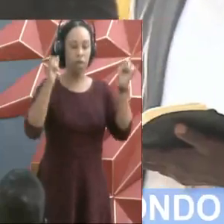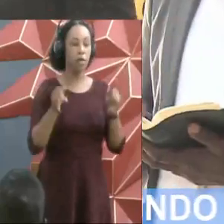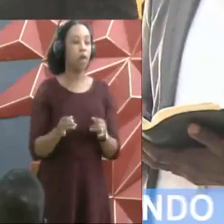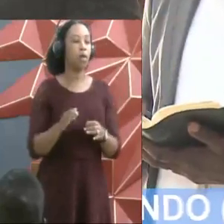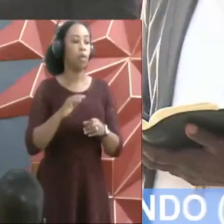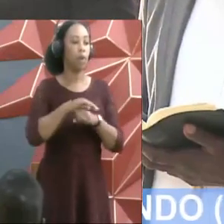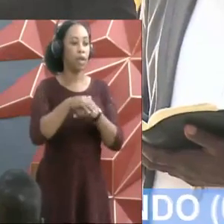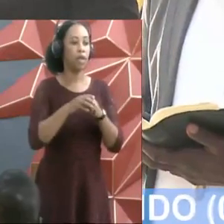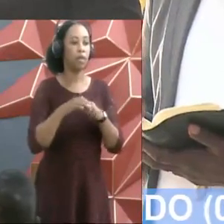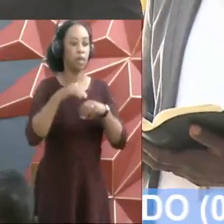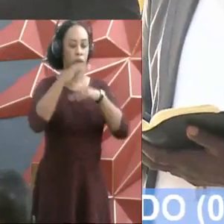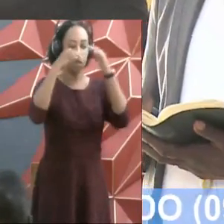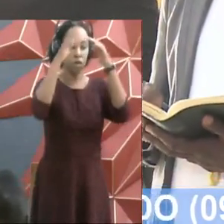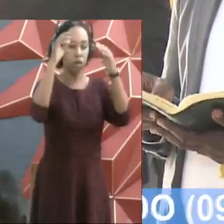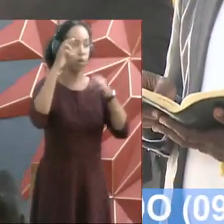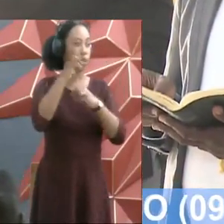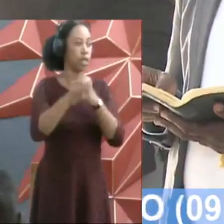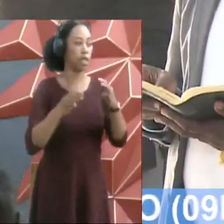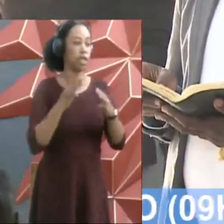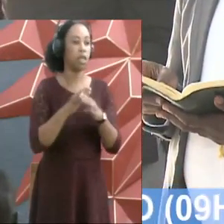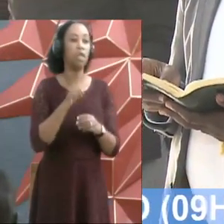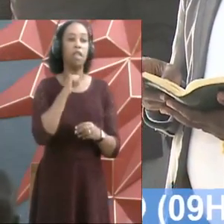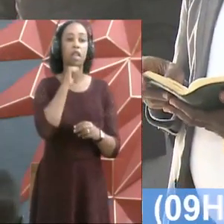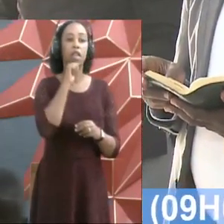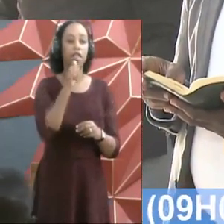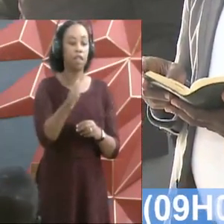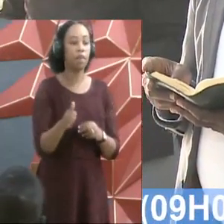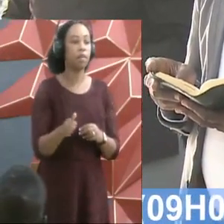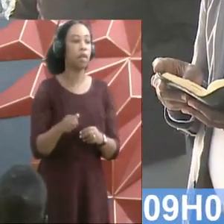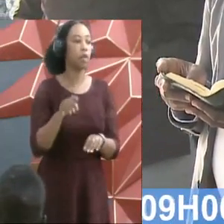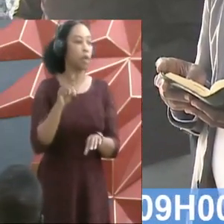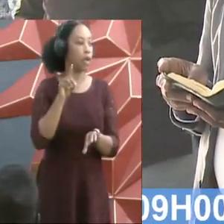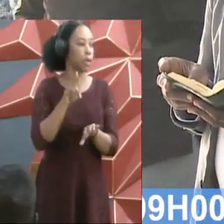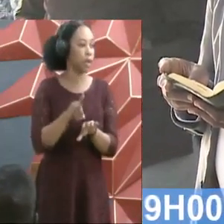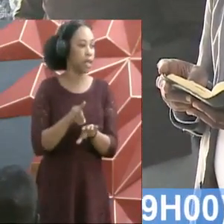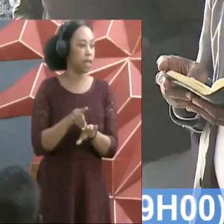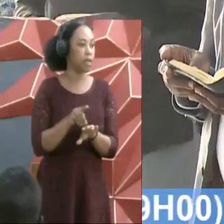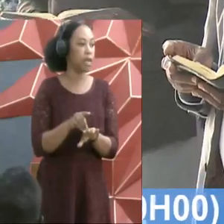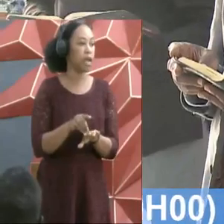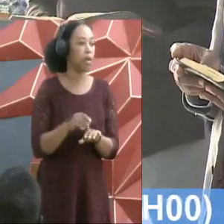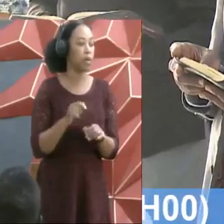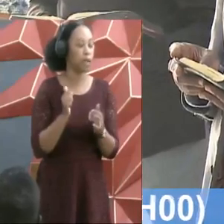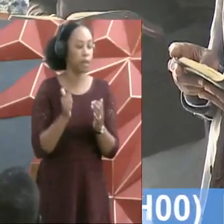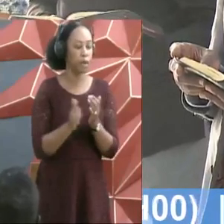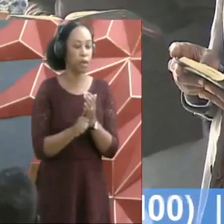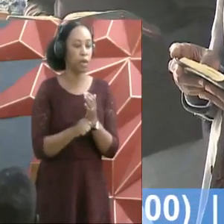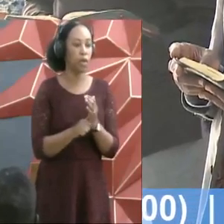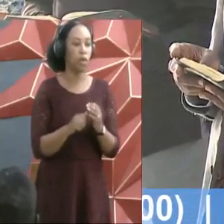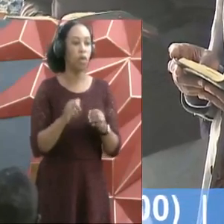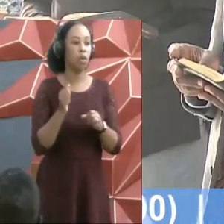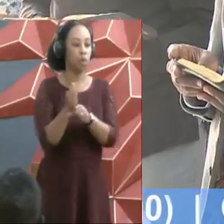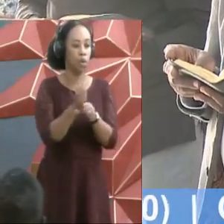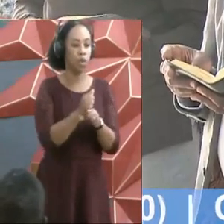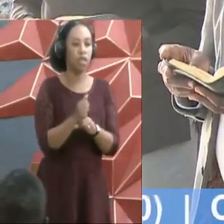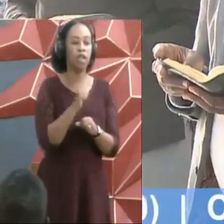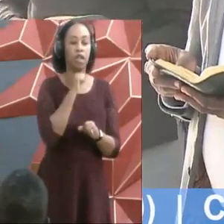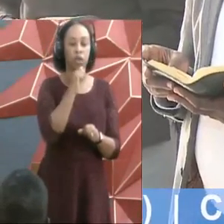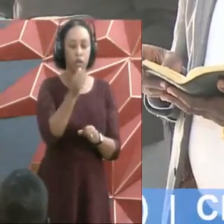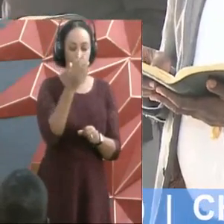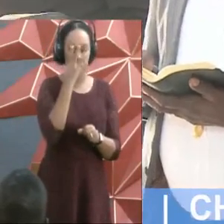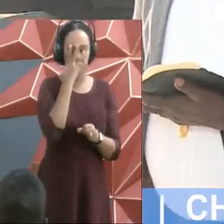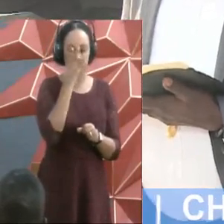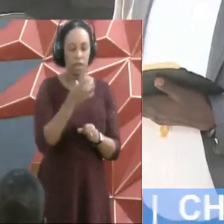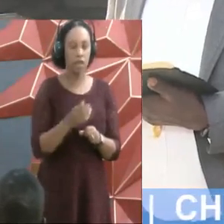n'isi ntazakundira ibirenge byawe ko biteguza ukurinda ntazahunikira